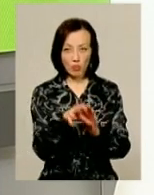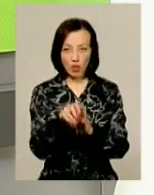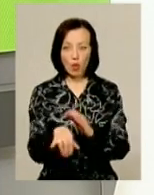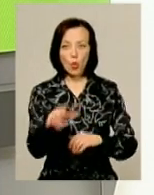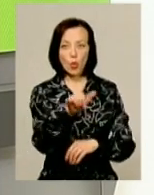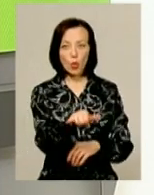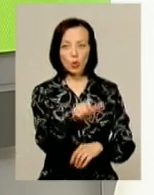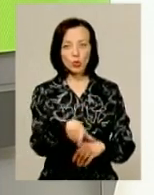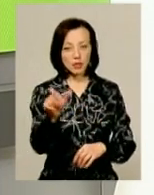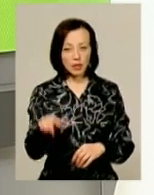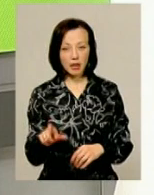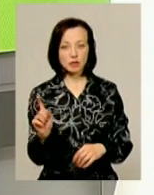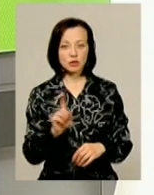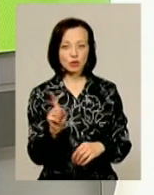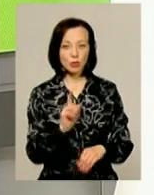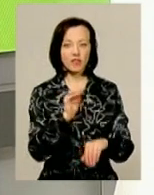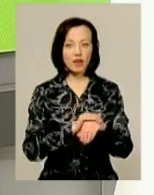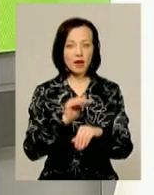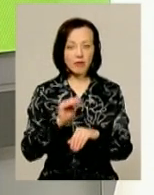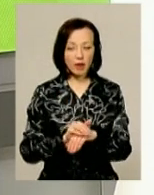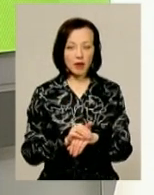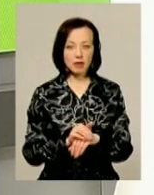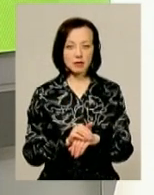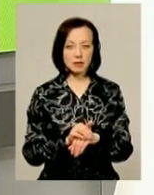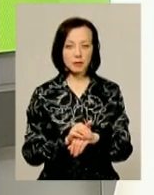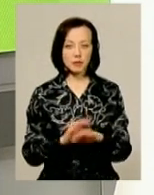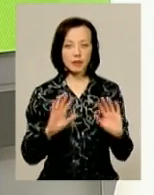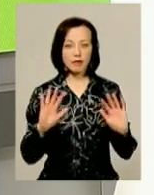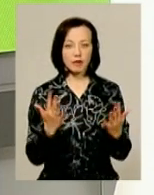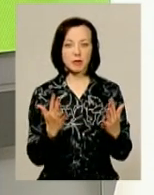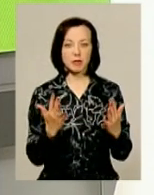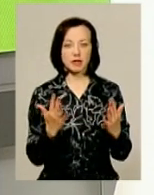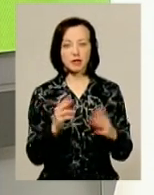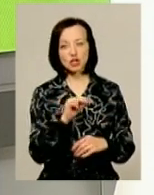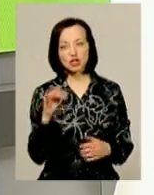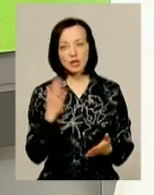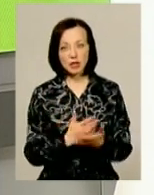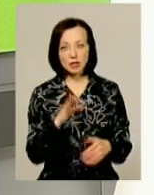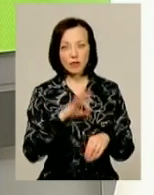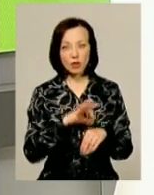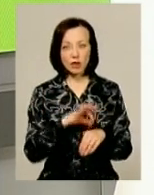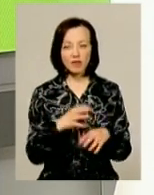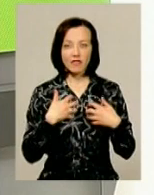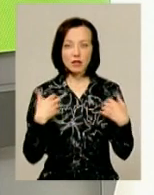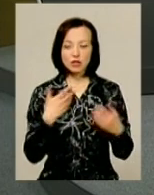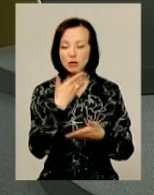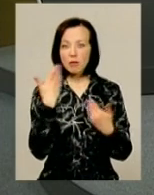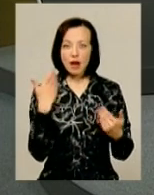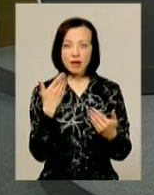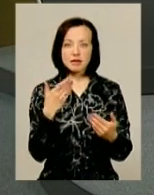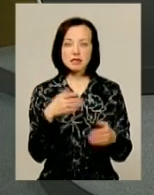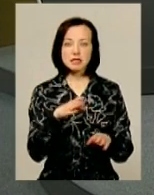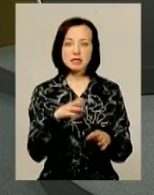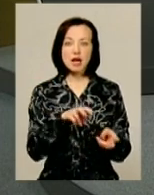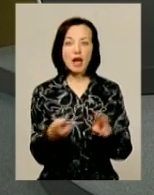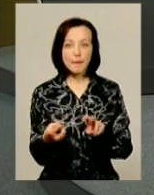населення, щоб виявляти випадки, чи є, чи хворіють тварини, чи немає загибелі, для того,